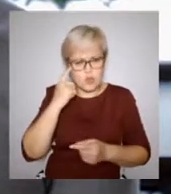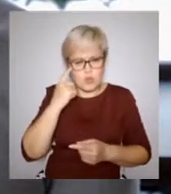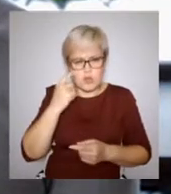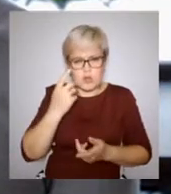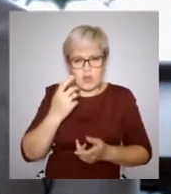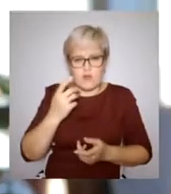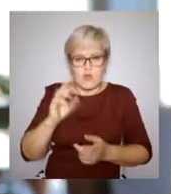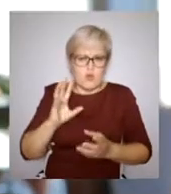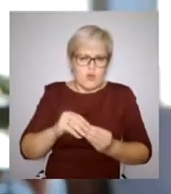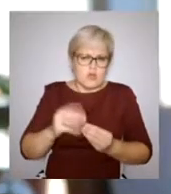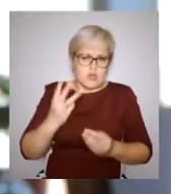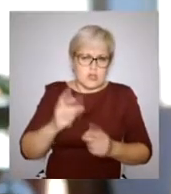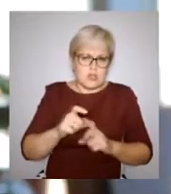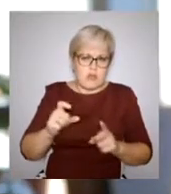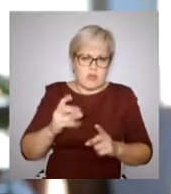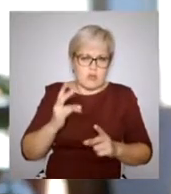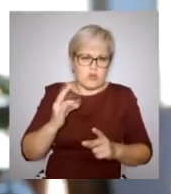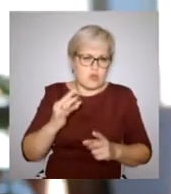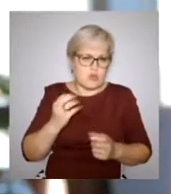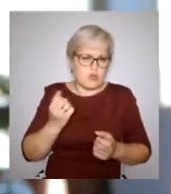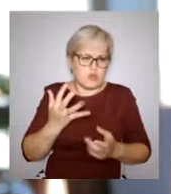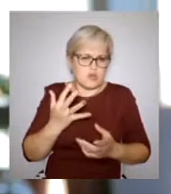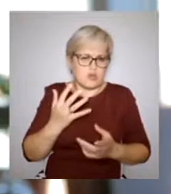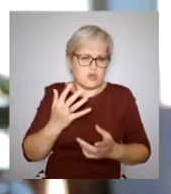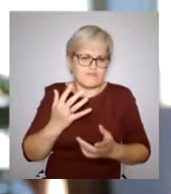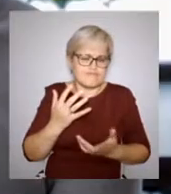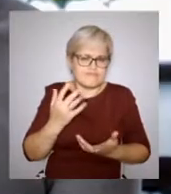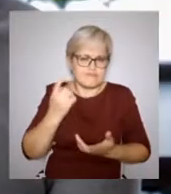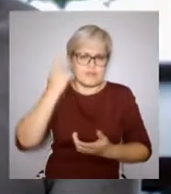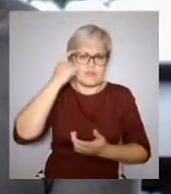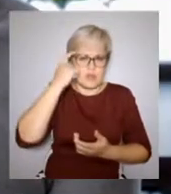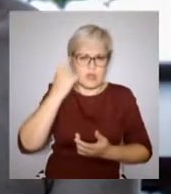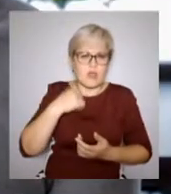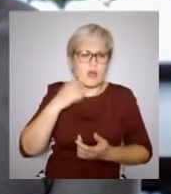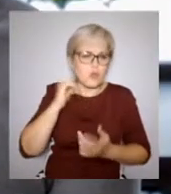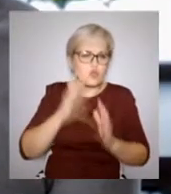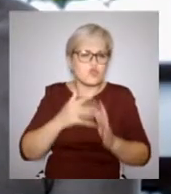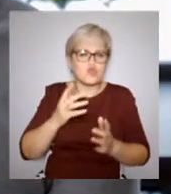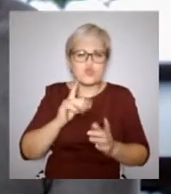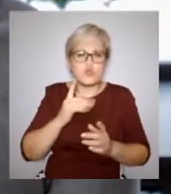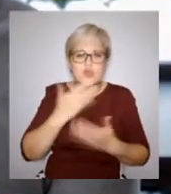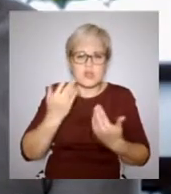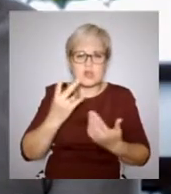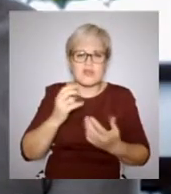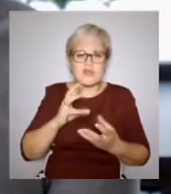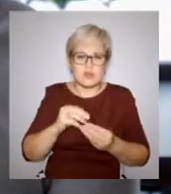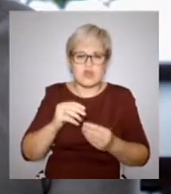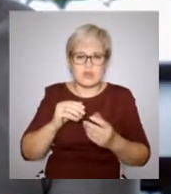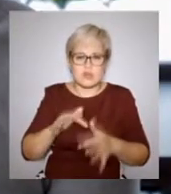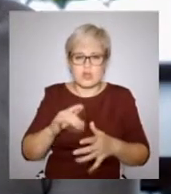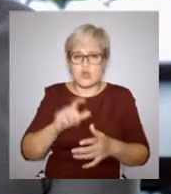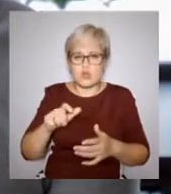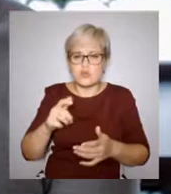всю мощь на тоже входит три слова да как же